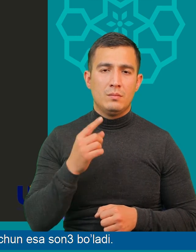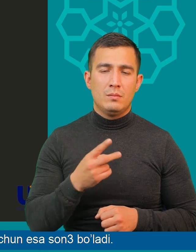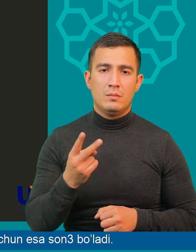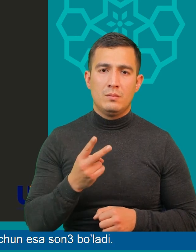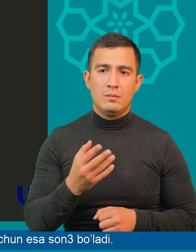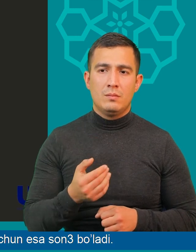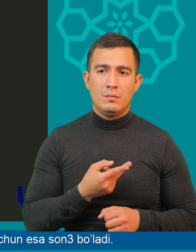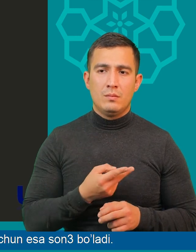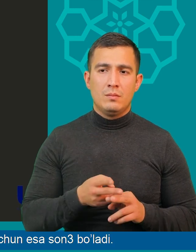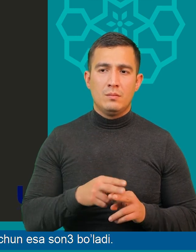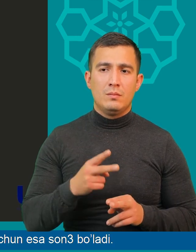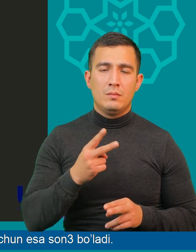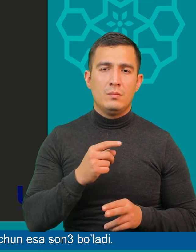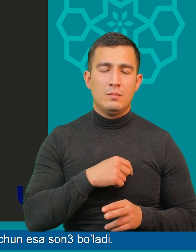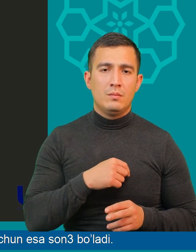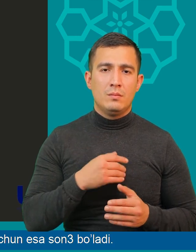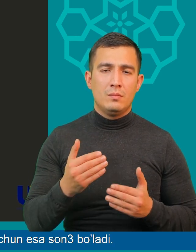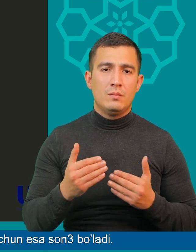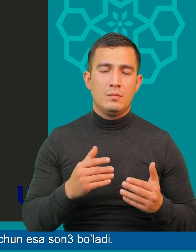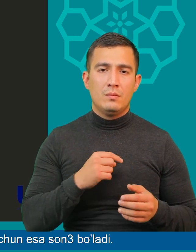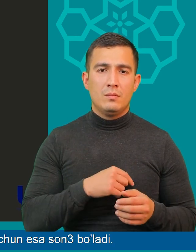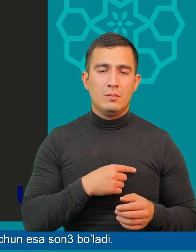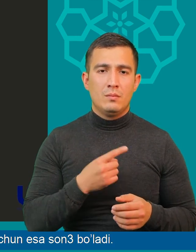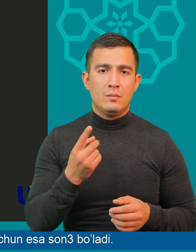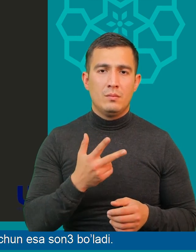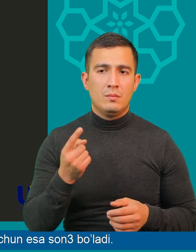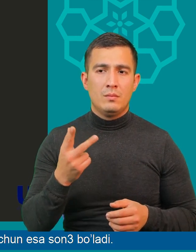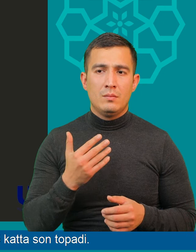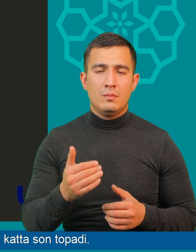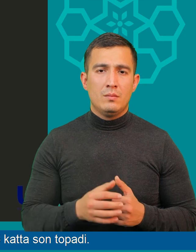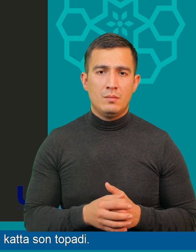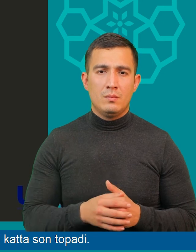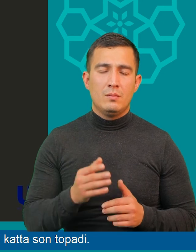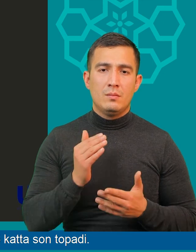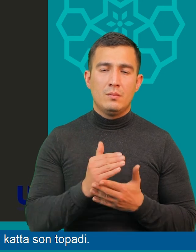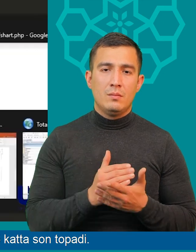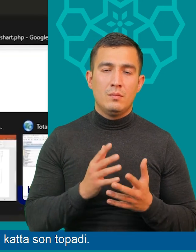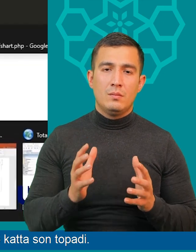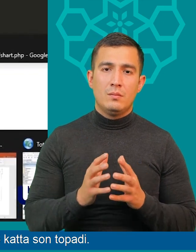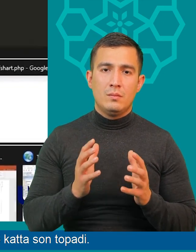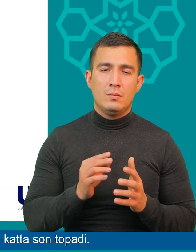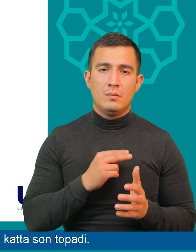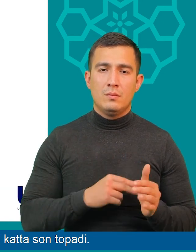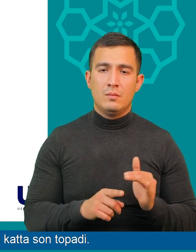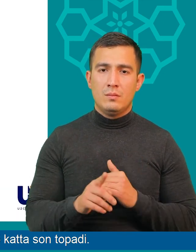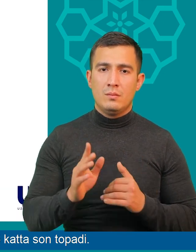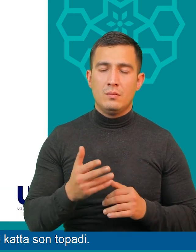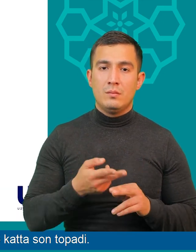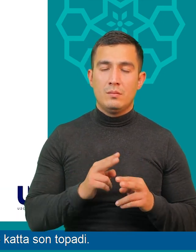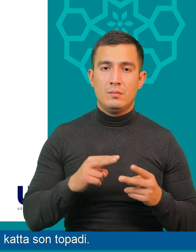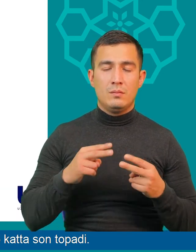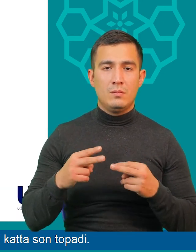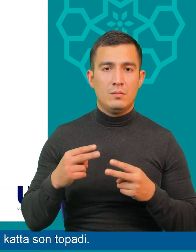dan. Ikkinchi holat uchun katta son 2 bo'ladi, uchinchi holat uchun esa son 3 bo'ladi. Dasturni saqlab ishlatib ko'ramiz. O'zgartirsam